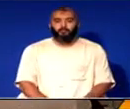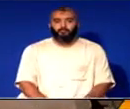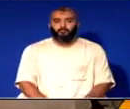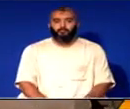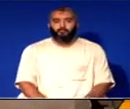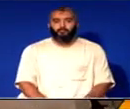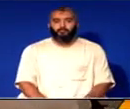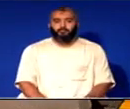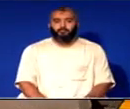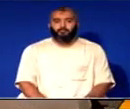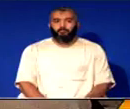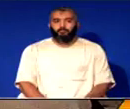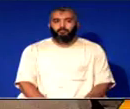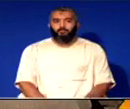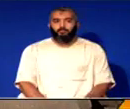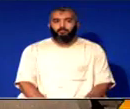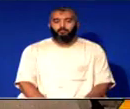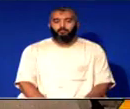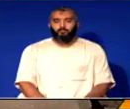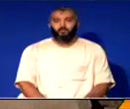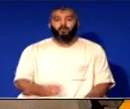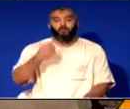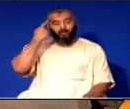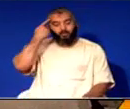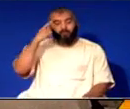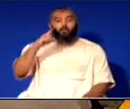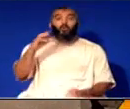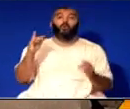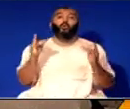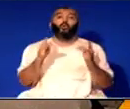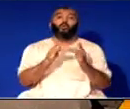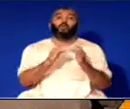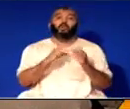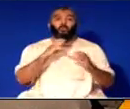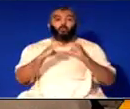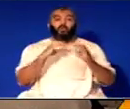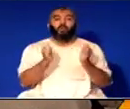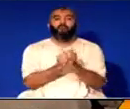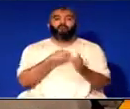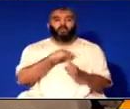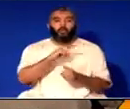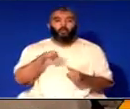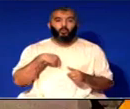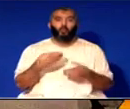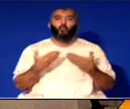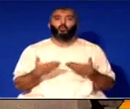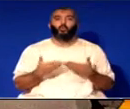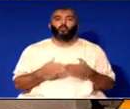021-39-43-43. هذه إذن أرقامنا للتواصل معنا خلال هذه الأمسية من أجل